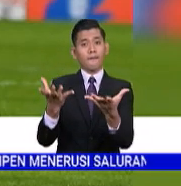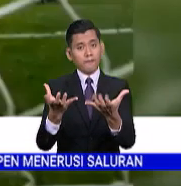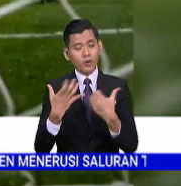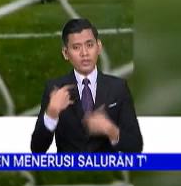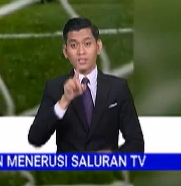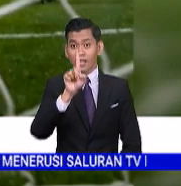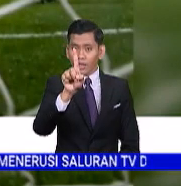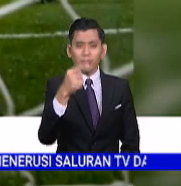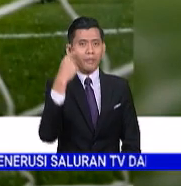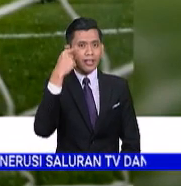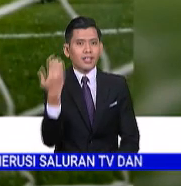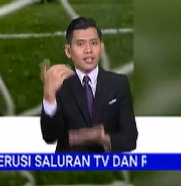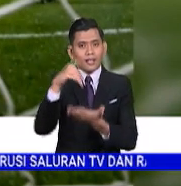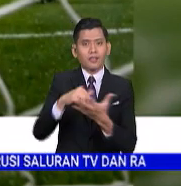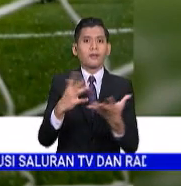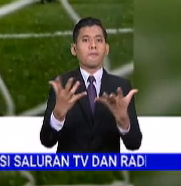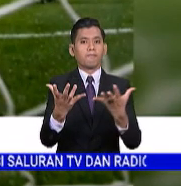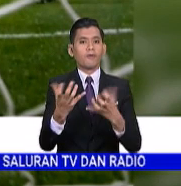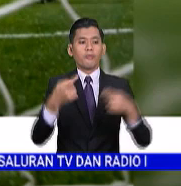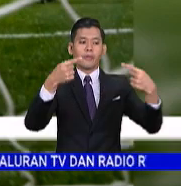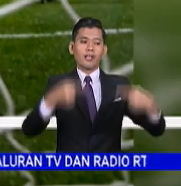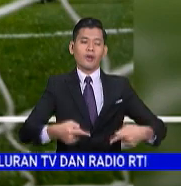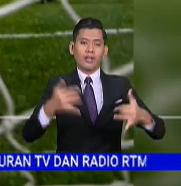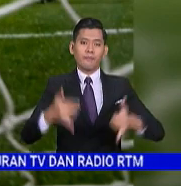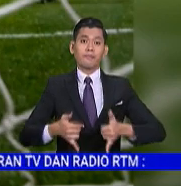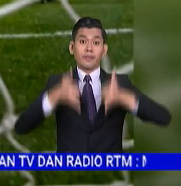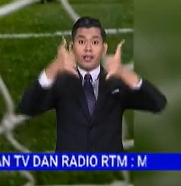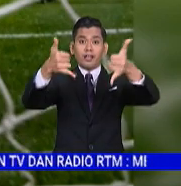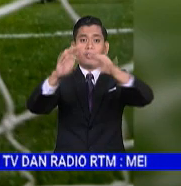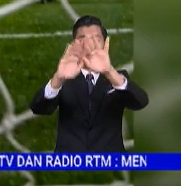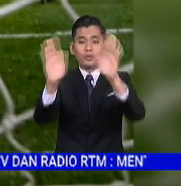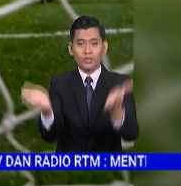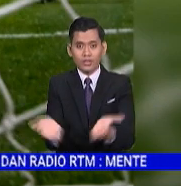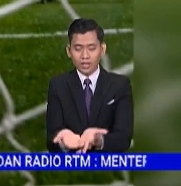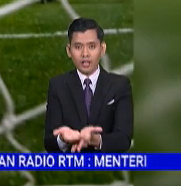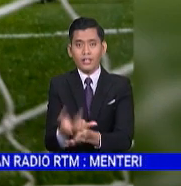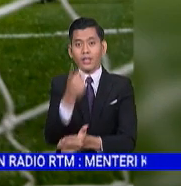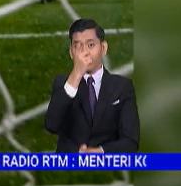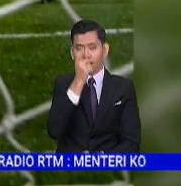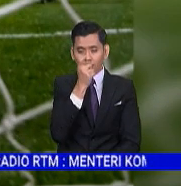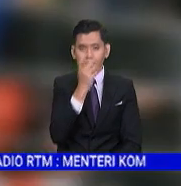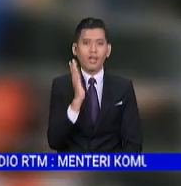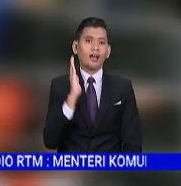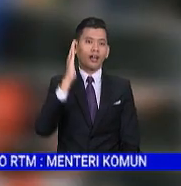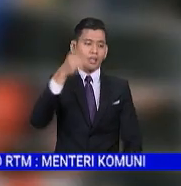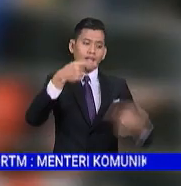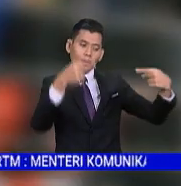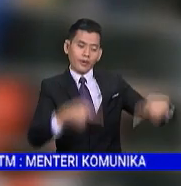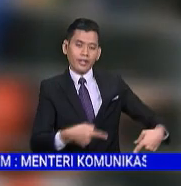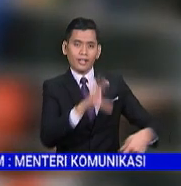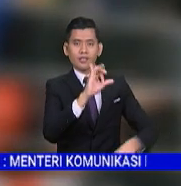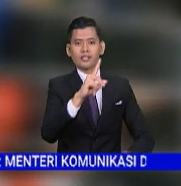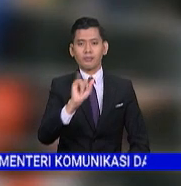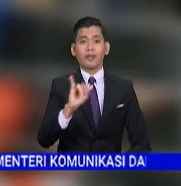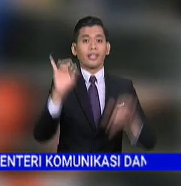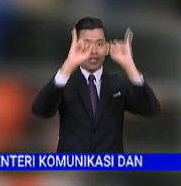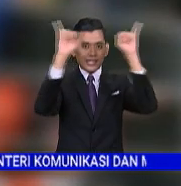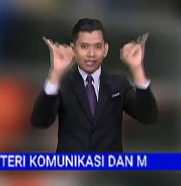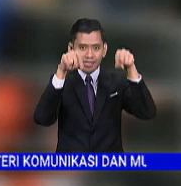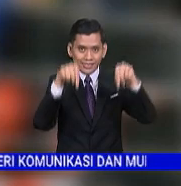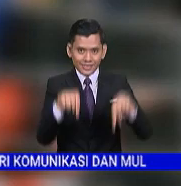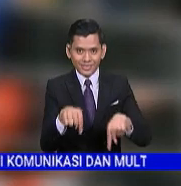satu mata untuk layak ke Piala Dunia di Qatar tahun depan apabila bertandang ke San Marino Isnin ini.